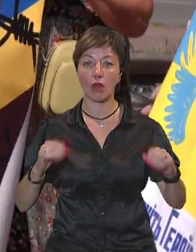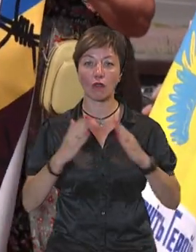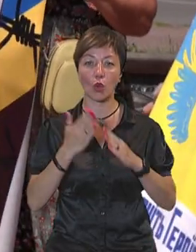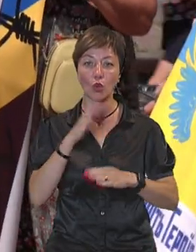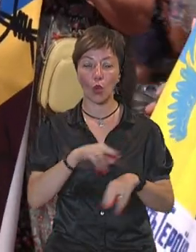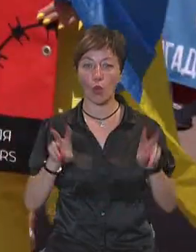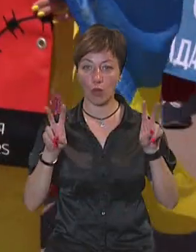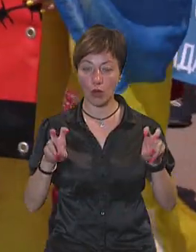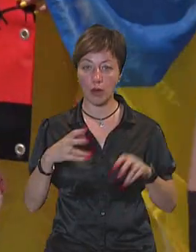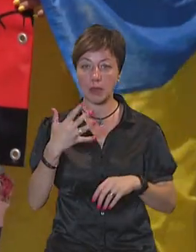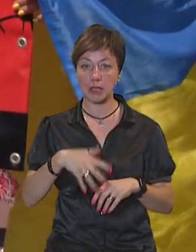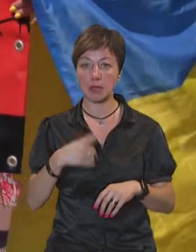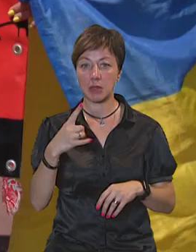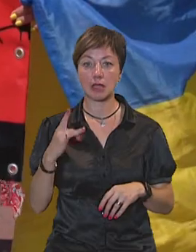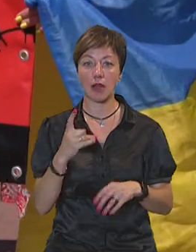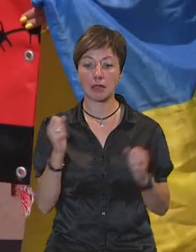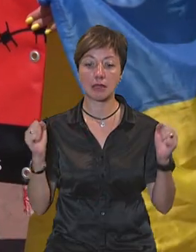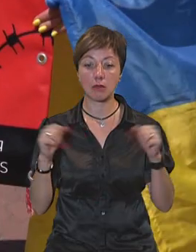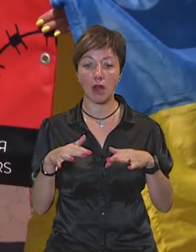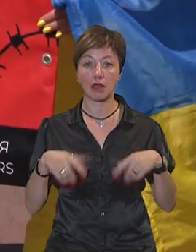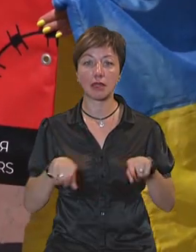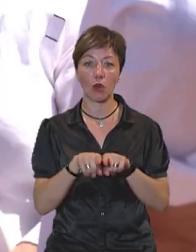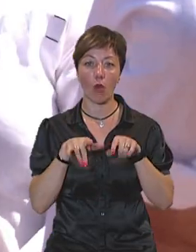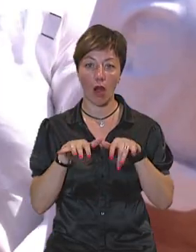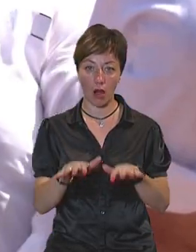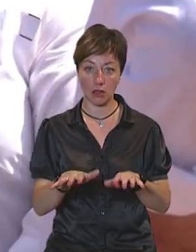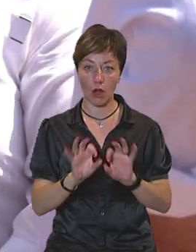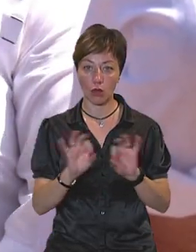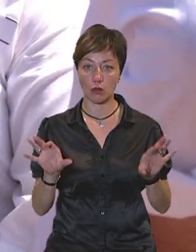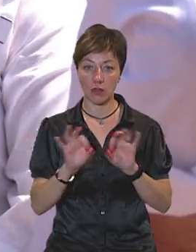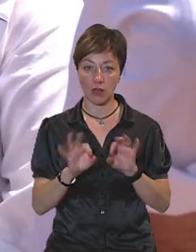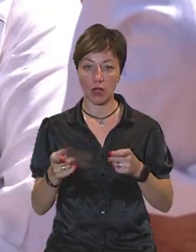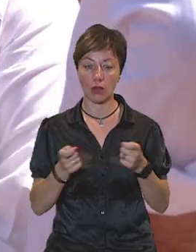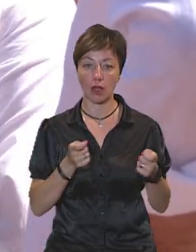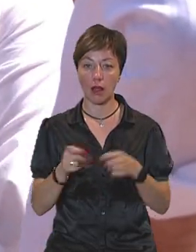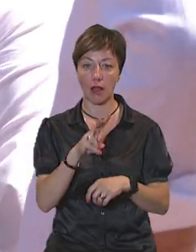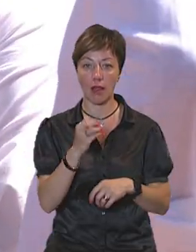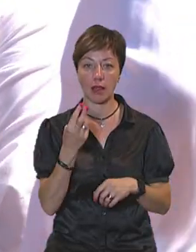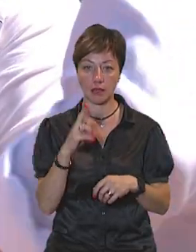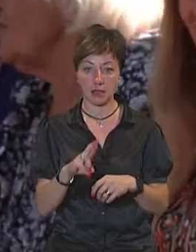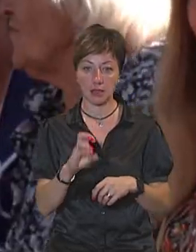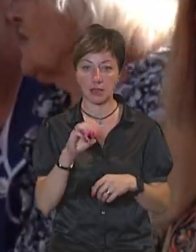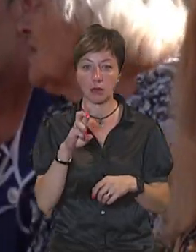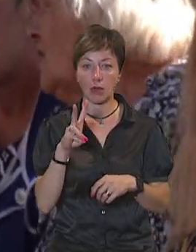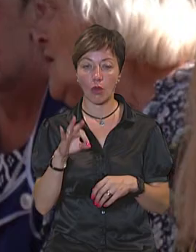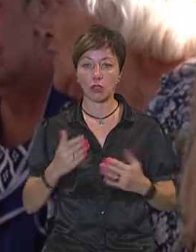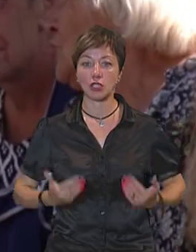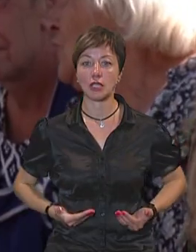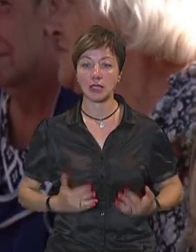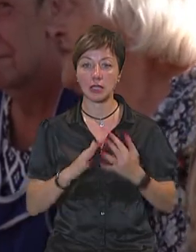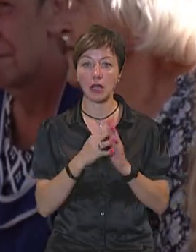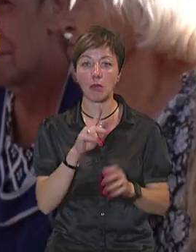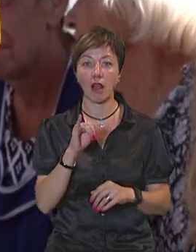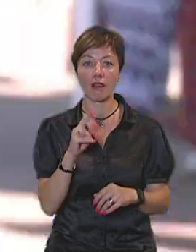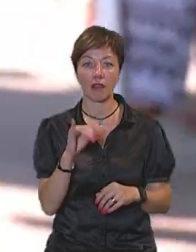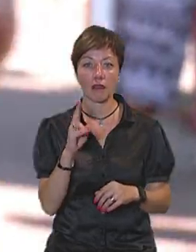додому. Цього дня 51-й раз зібралися на таку акцію, розповідає її координаторка Леся Стебло. Жителька села Правдівки